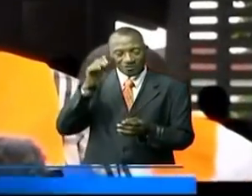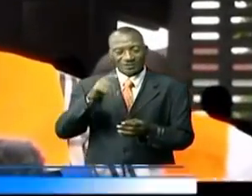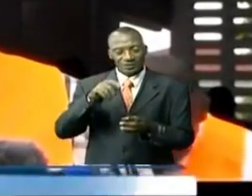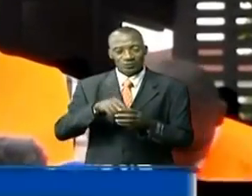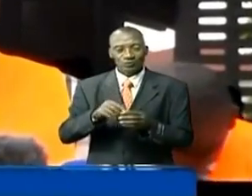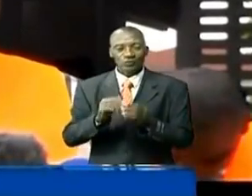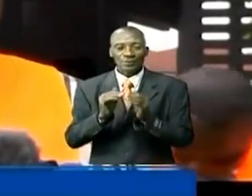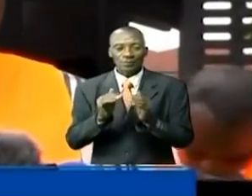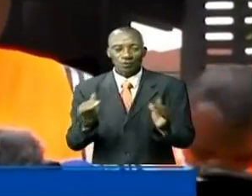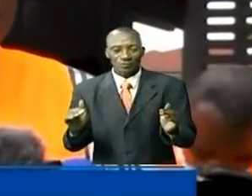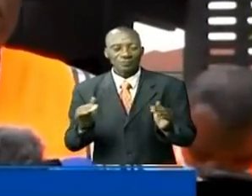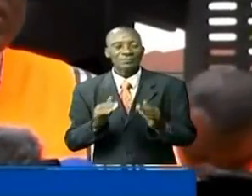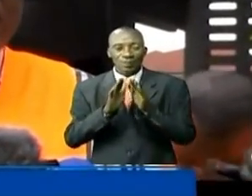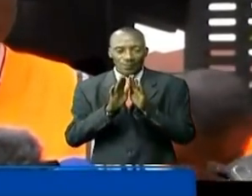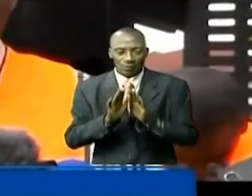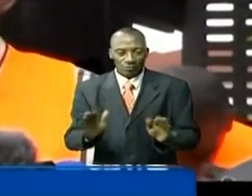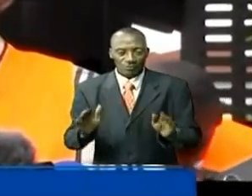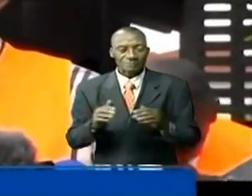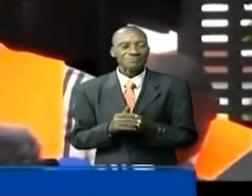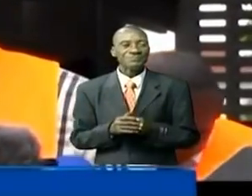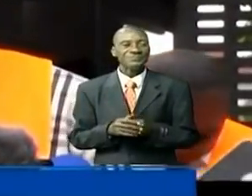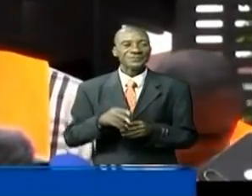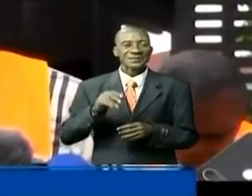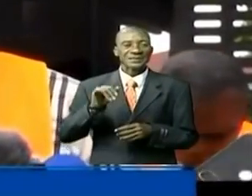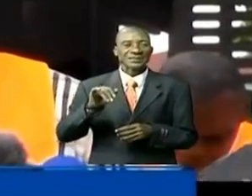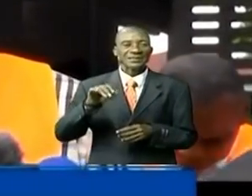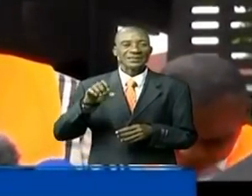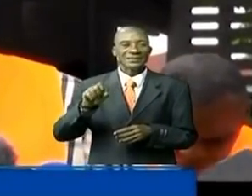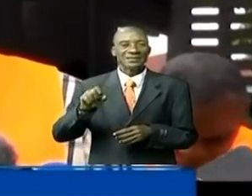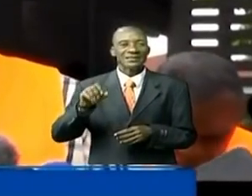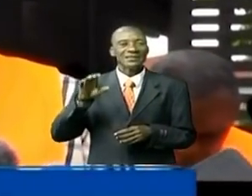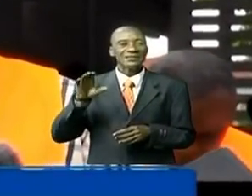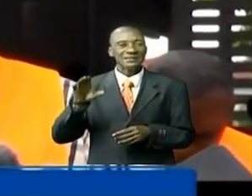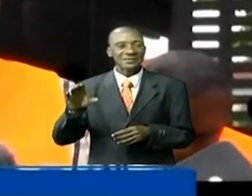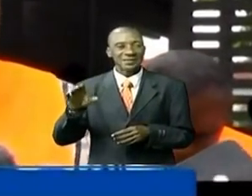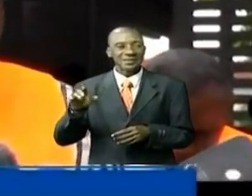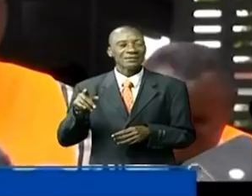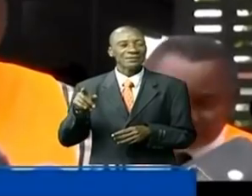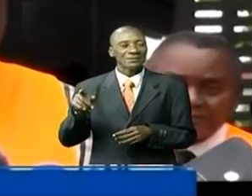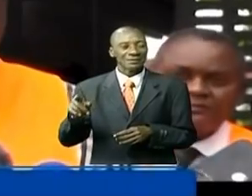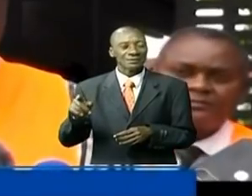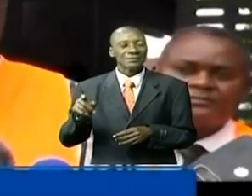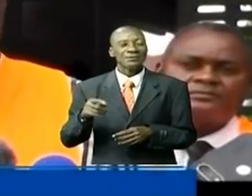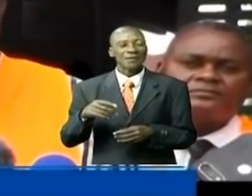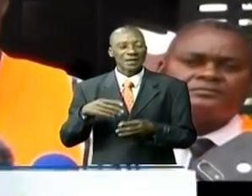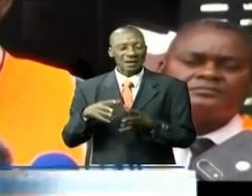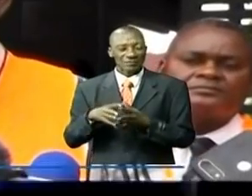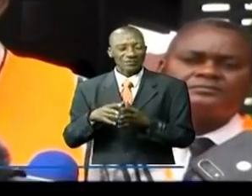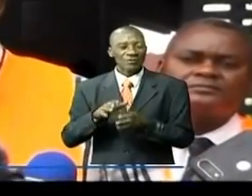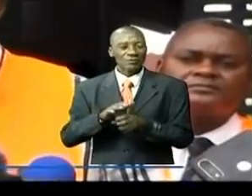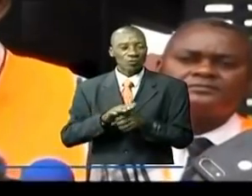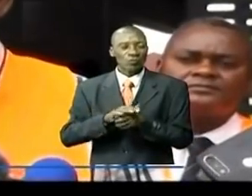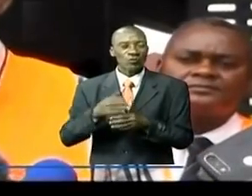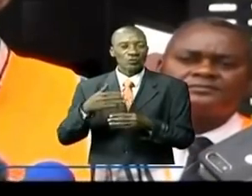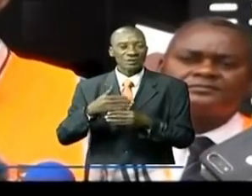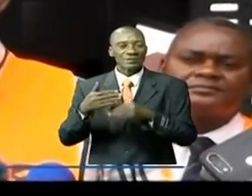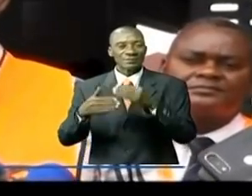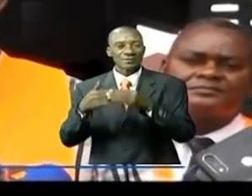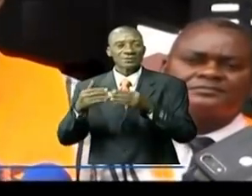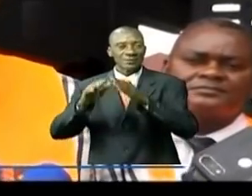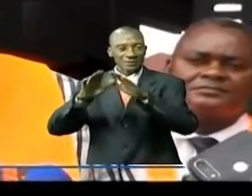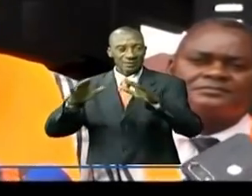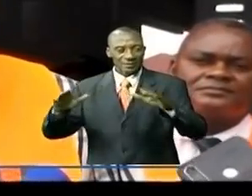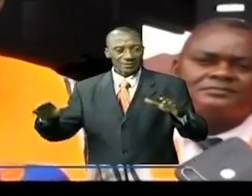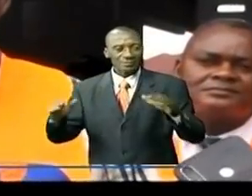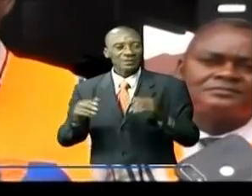travail. L'ISC est doté de belles infrastructures, mais hélas, il y a un problème que nous devons faire face à ce